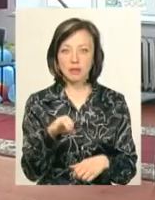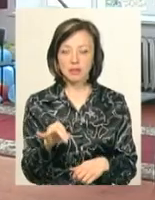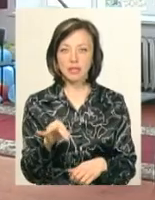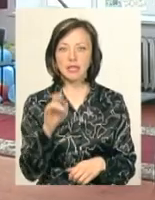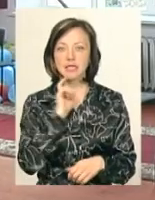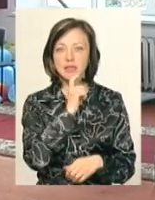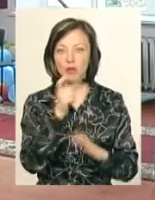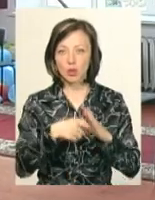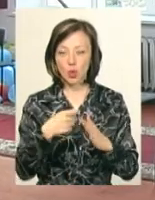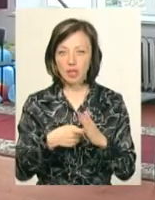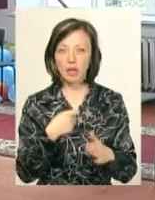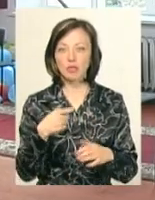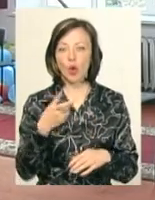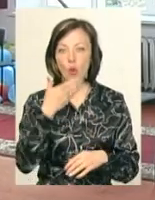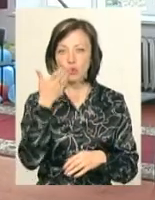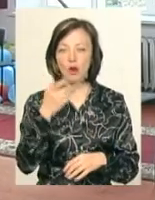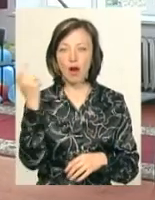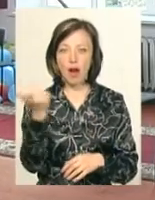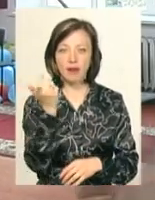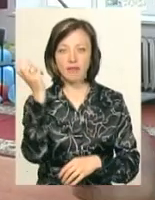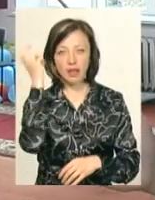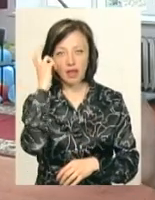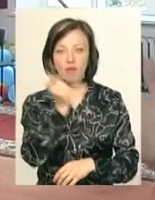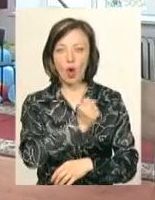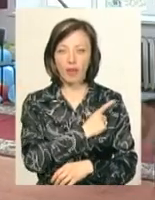Сєвєродонецьк, Краматорськ, Ужгород, Харків, Київ, Одеса,